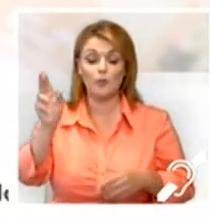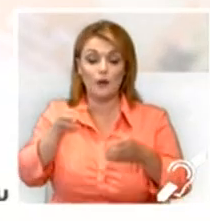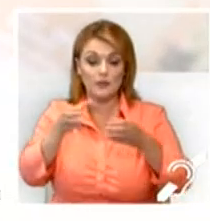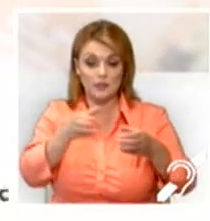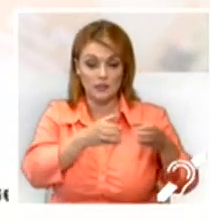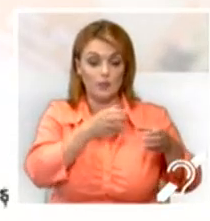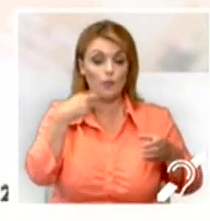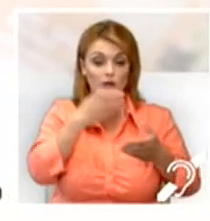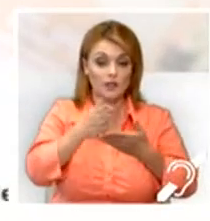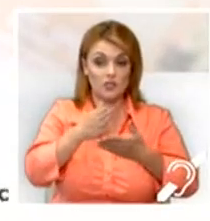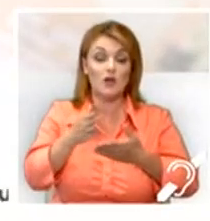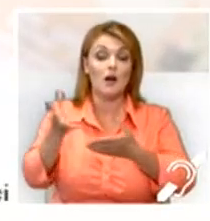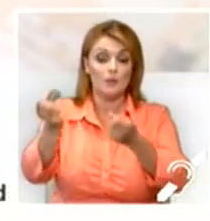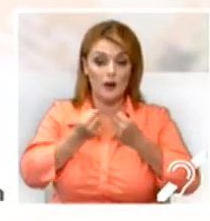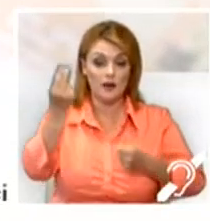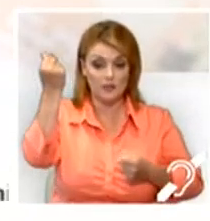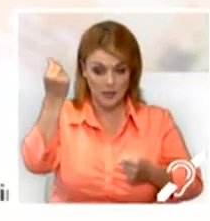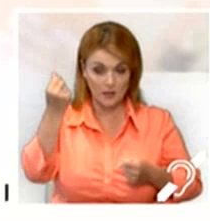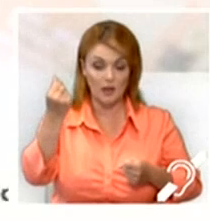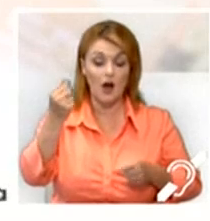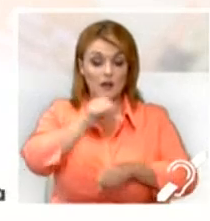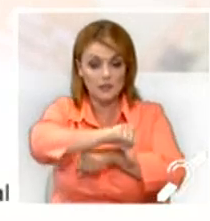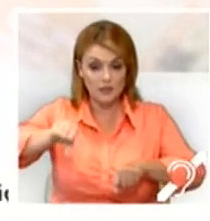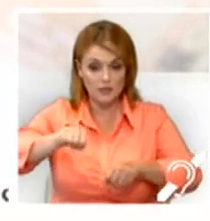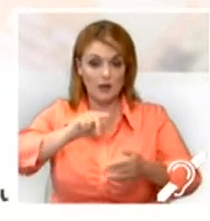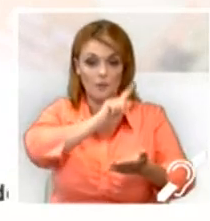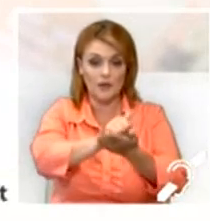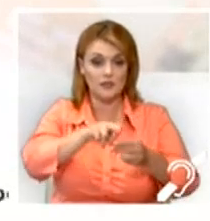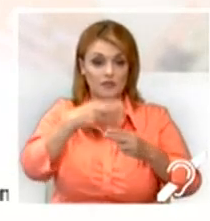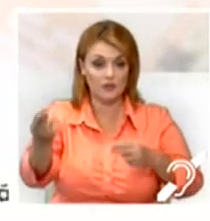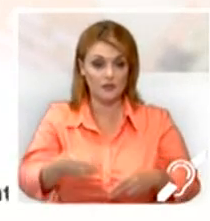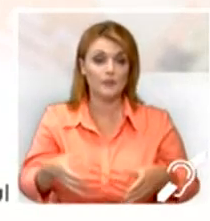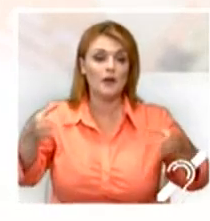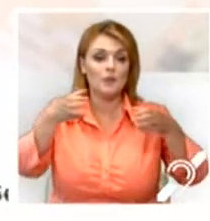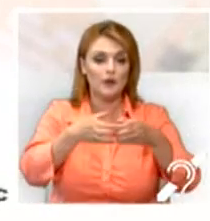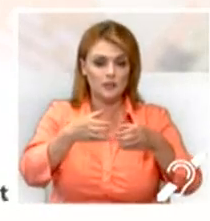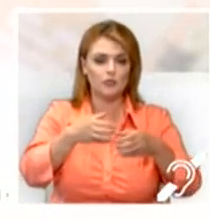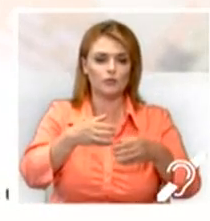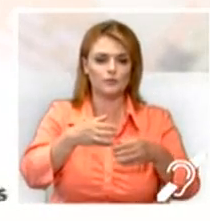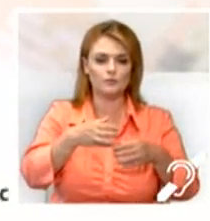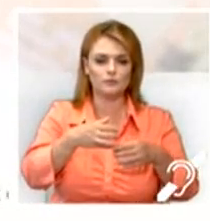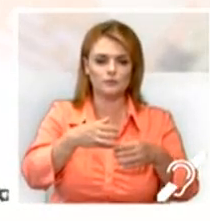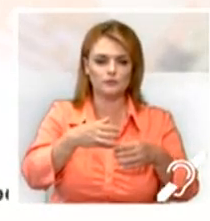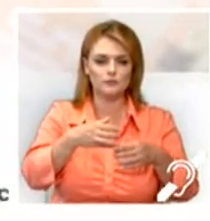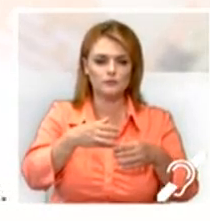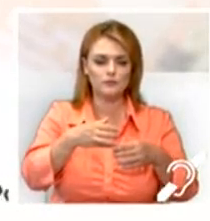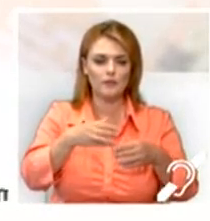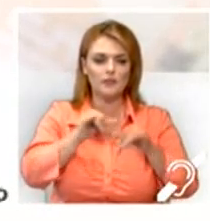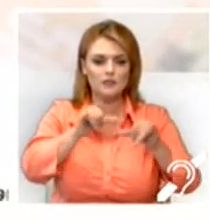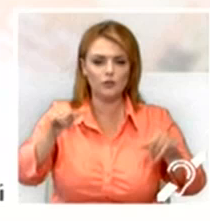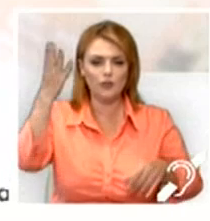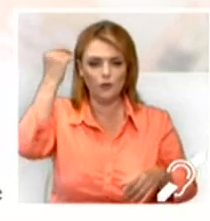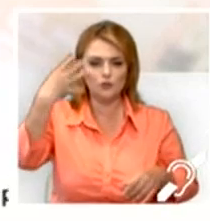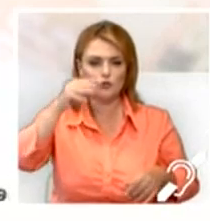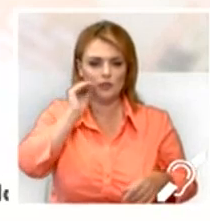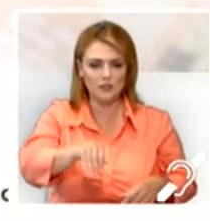Consolidării Moldovei 40.000 de lei. Pace 30.000 de lei. Partidul Popular din Republica Moldova 12.000 de lei. Iar 7.000